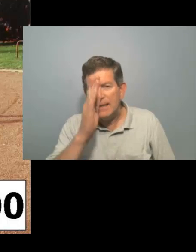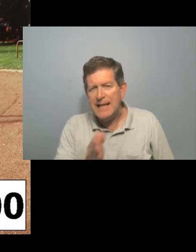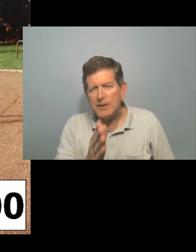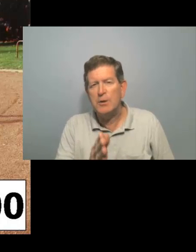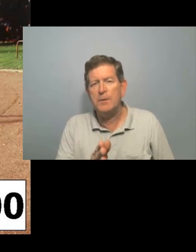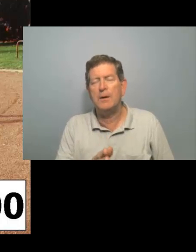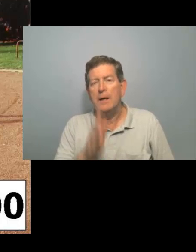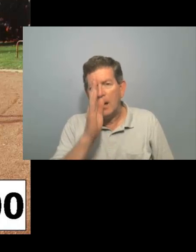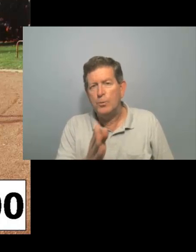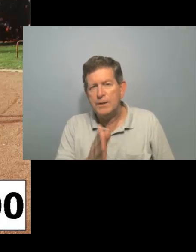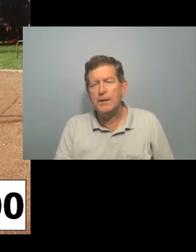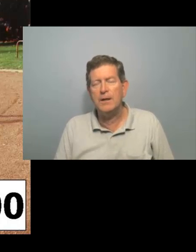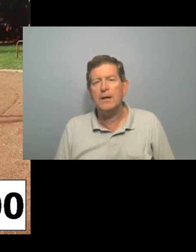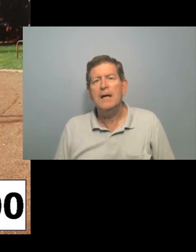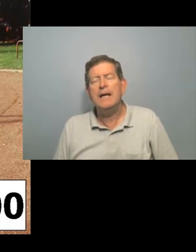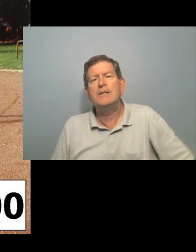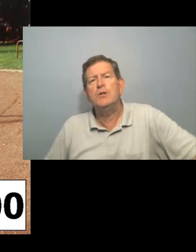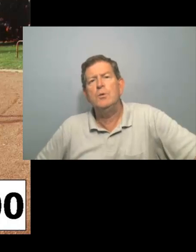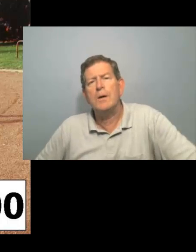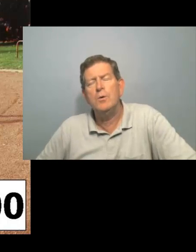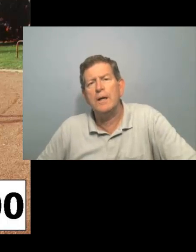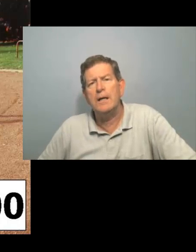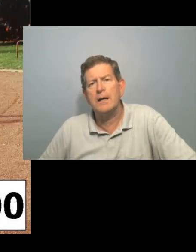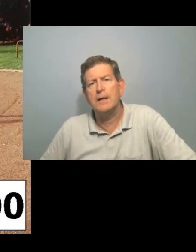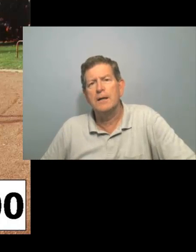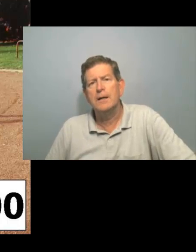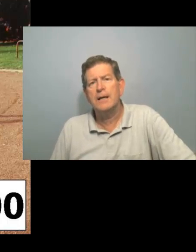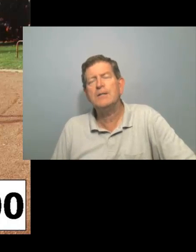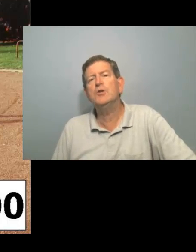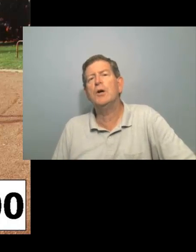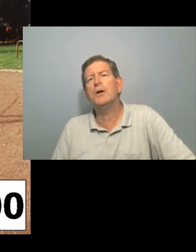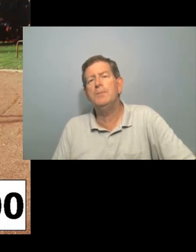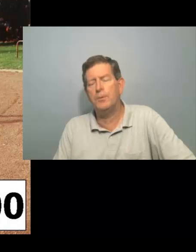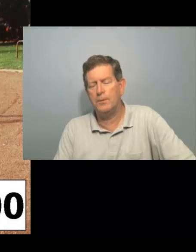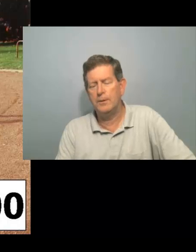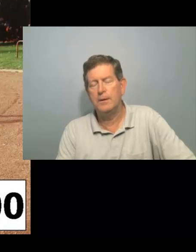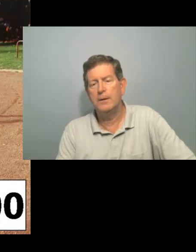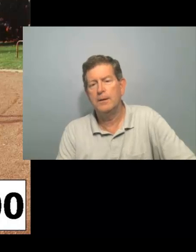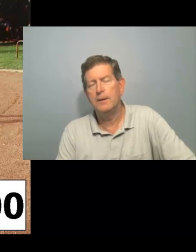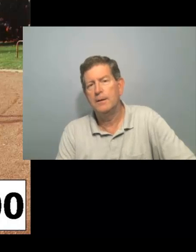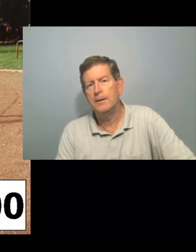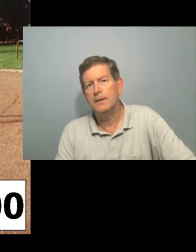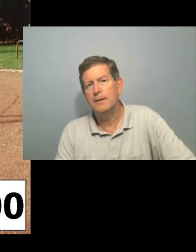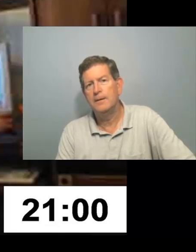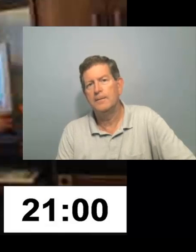ça veut dire exactement, à 8h. Est-ce que tu dois courir? Qu'est-ce que John répond?